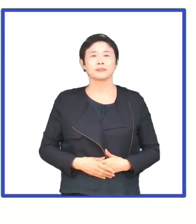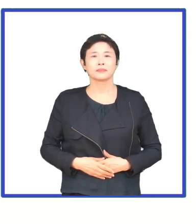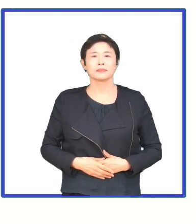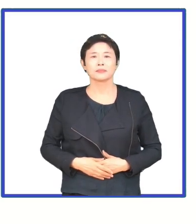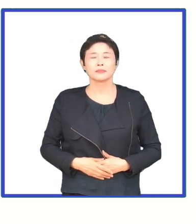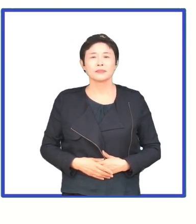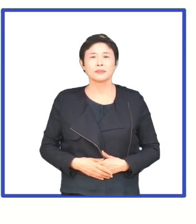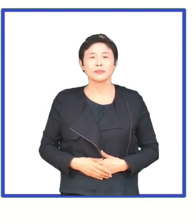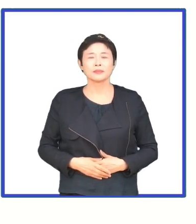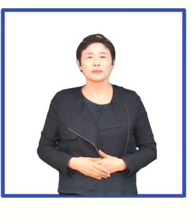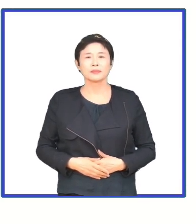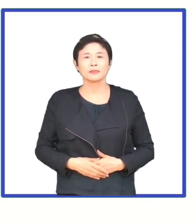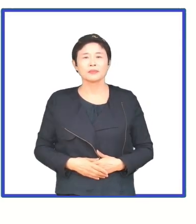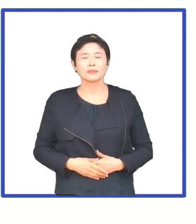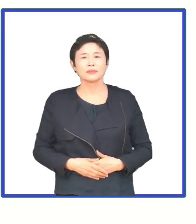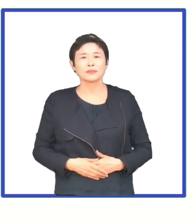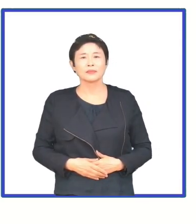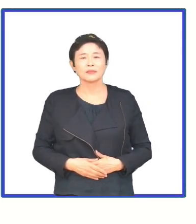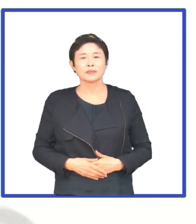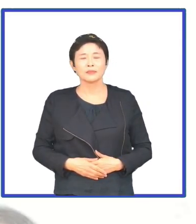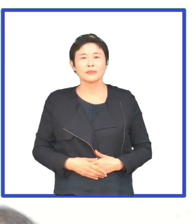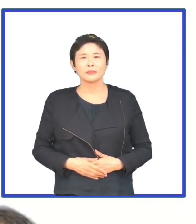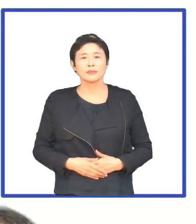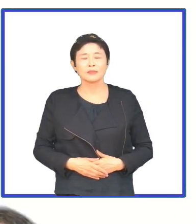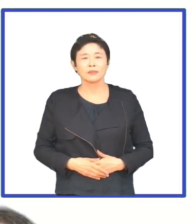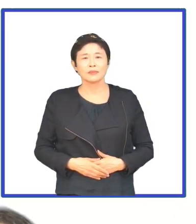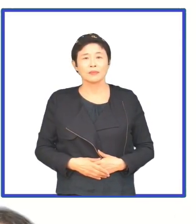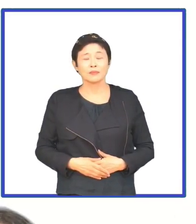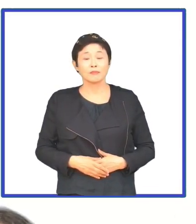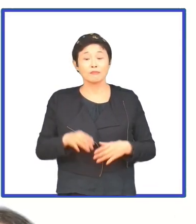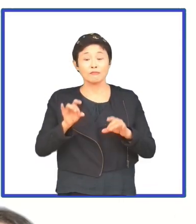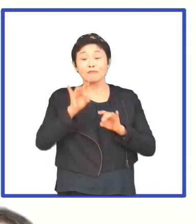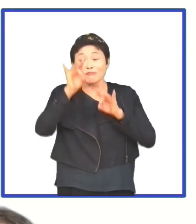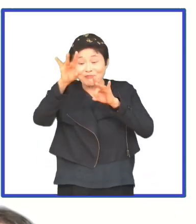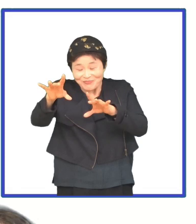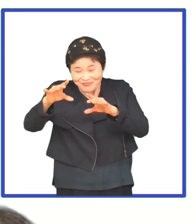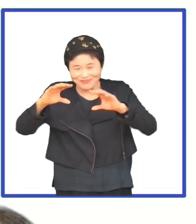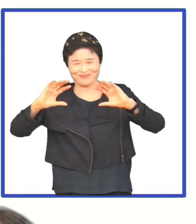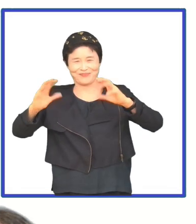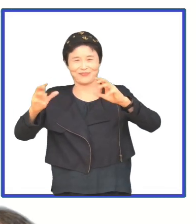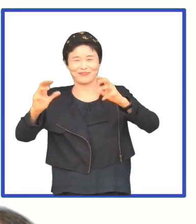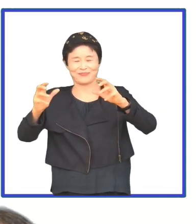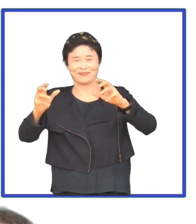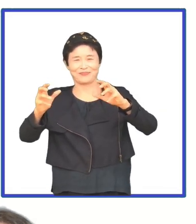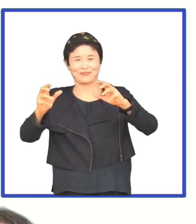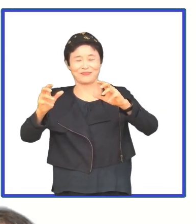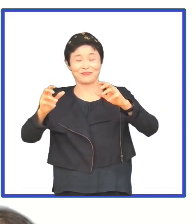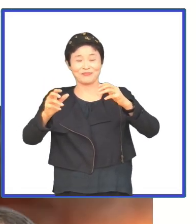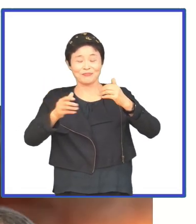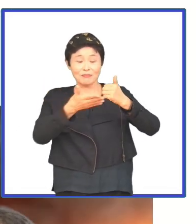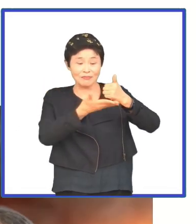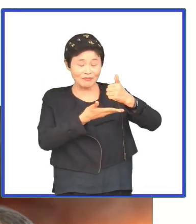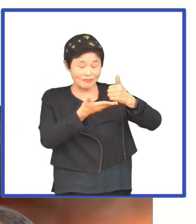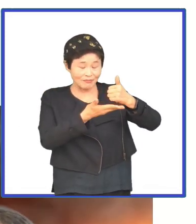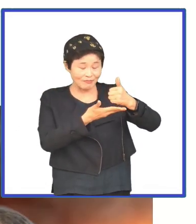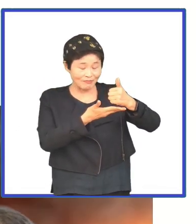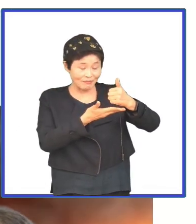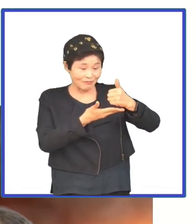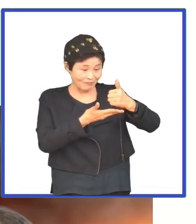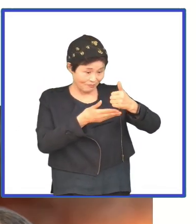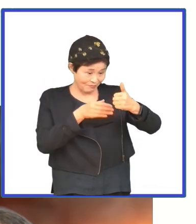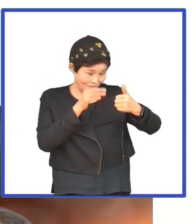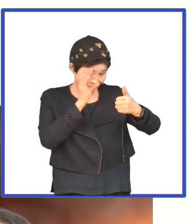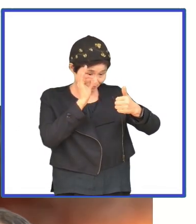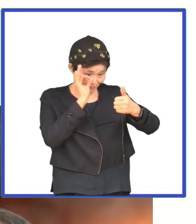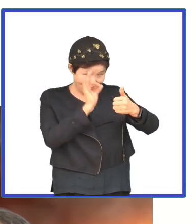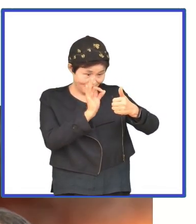이번에는 우리가 호주로 한번 떠나볼 거예요. 우리 친구들이 사진만 보더라도 어떤 사건이 일어났는지는 충분히